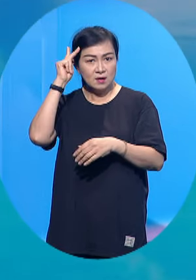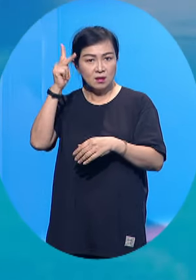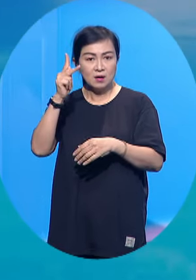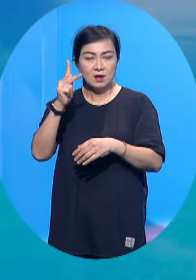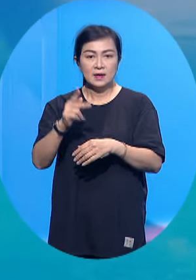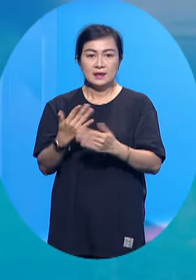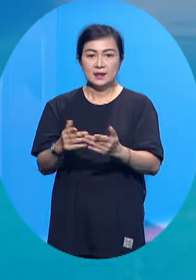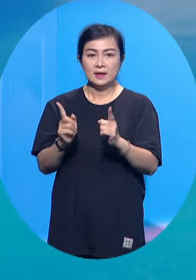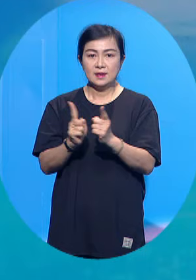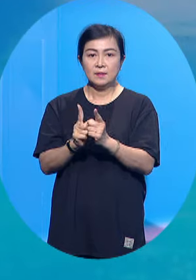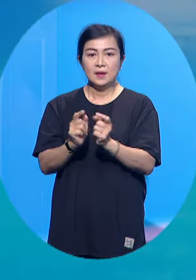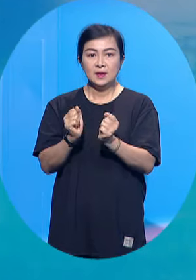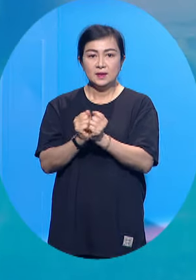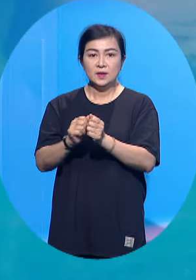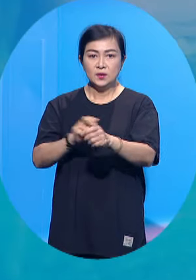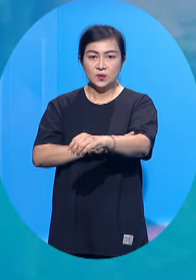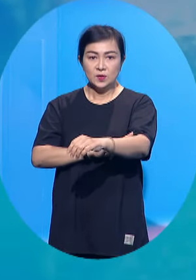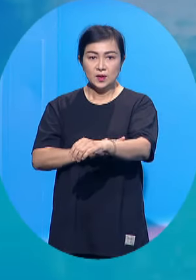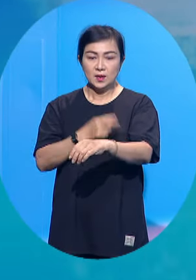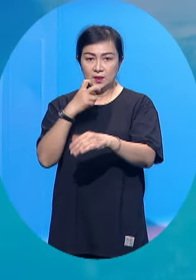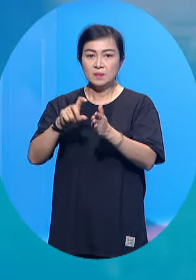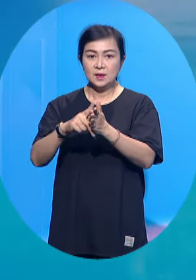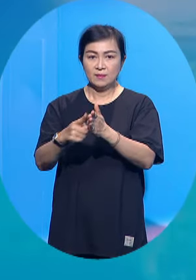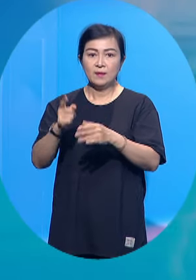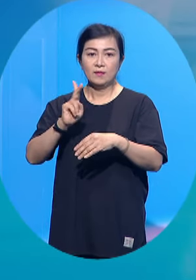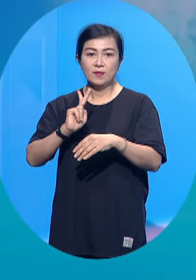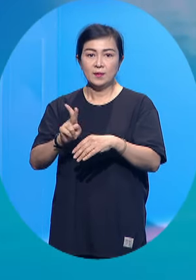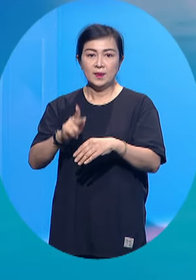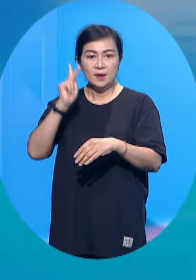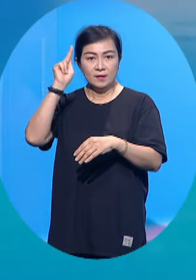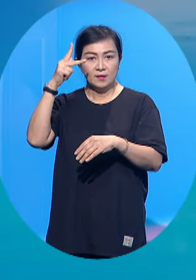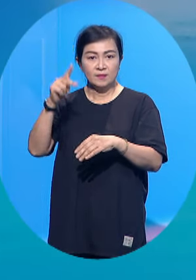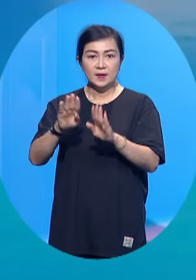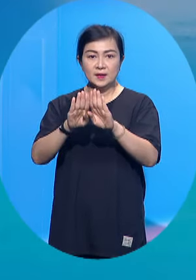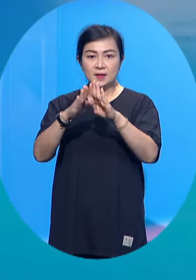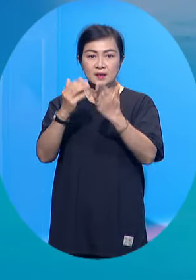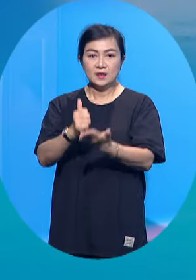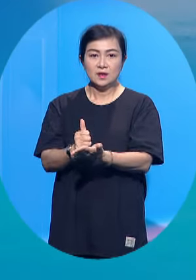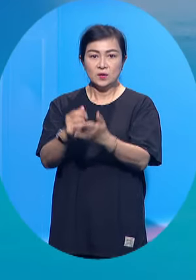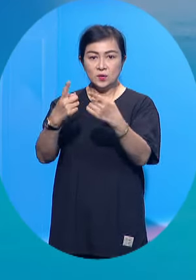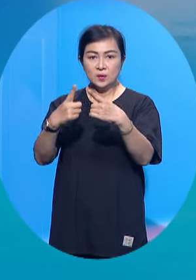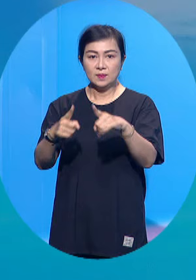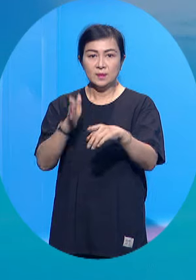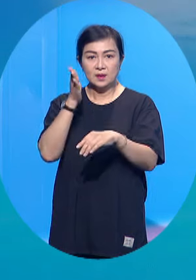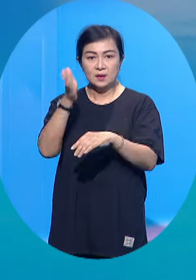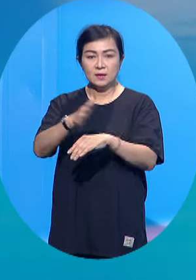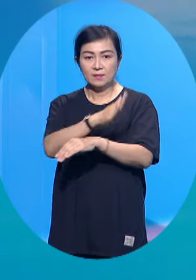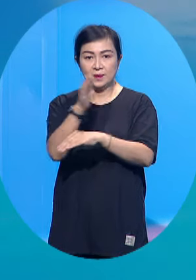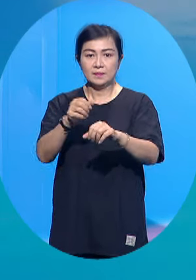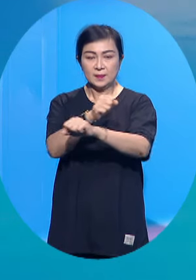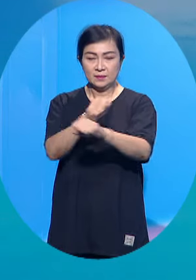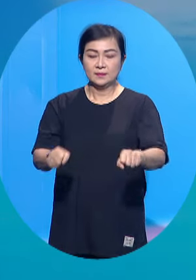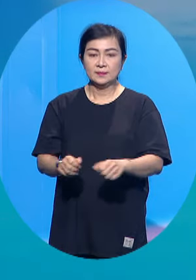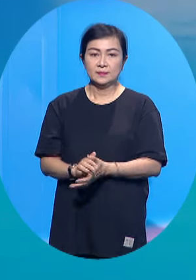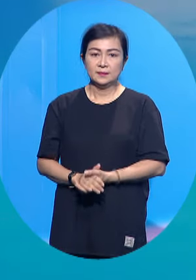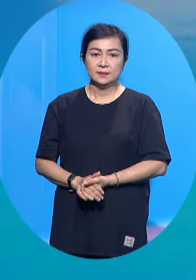trở thực tế đang đối mặt, tọa đàm với các chuyên gia để tìm ra các giải pháp phù hợp cũng như các phương án triển khai tối ưu cho doanh nghiệp mình hướng tới phát